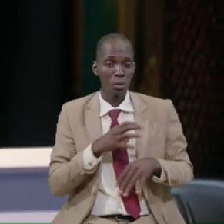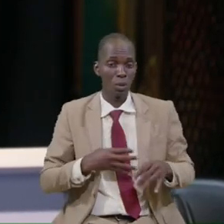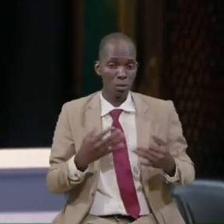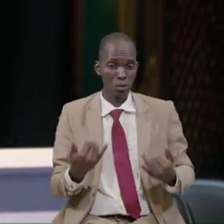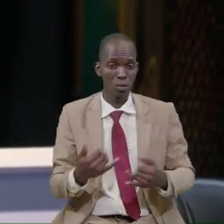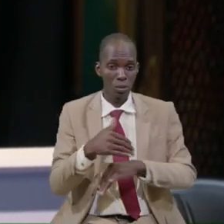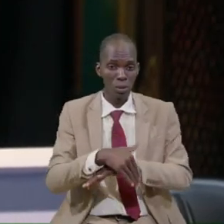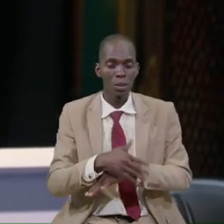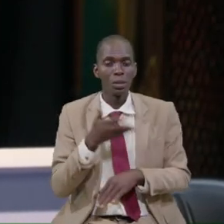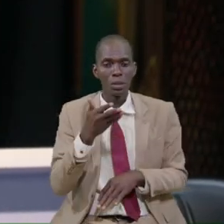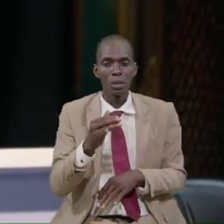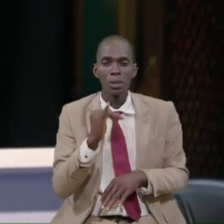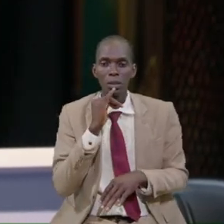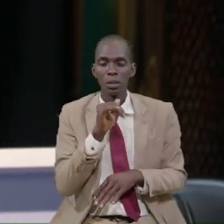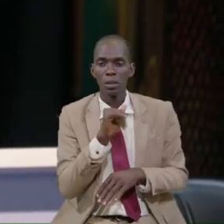est